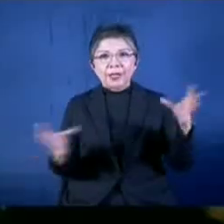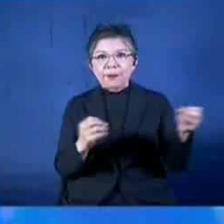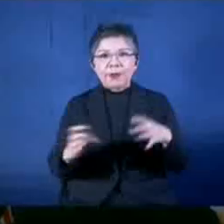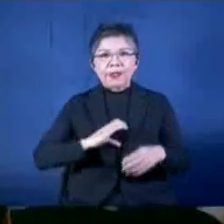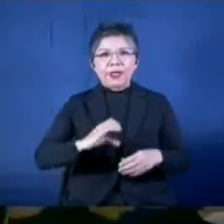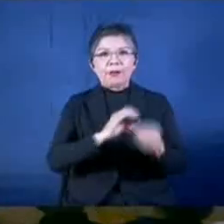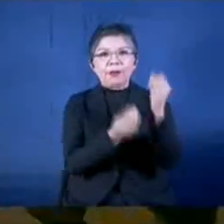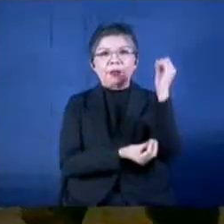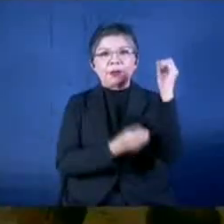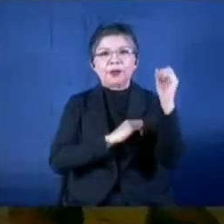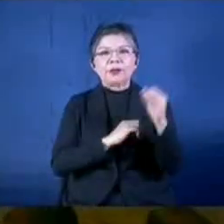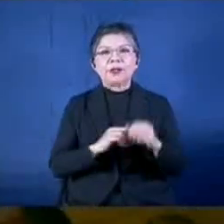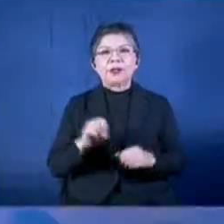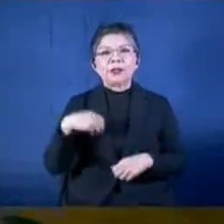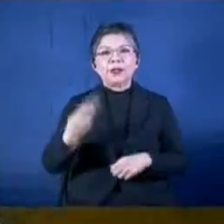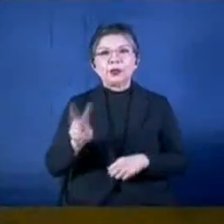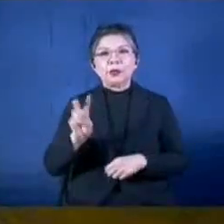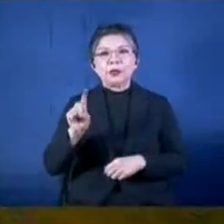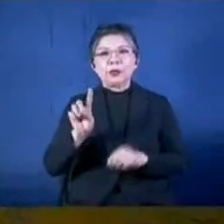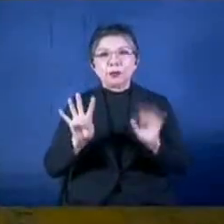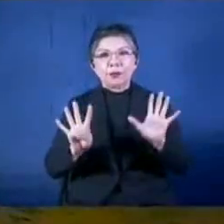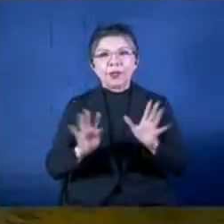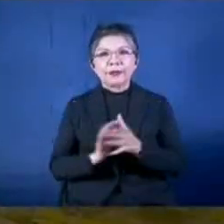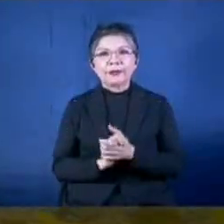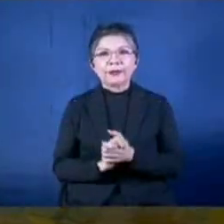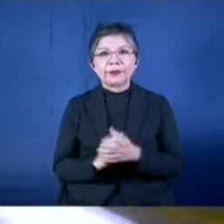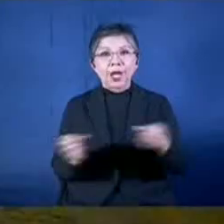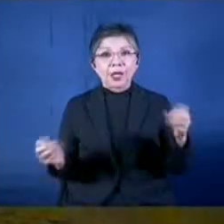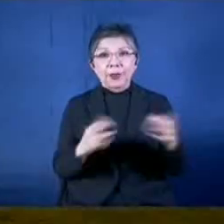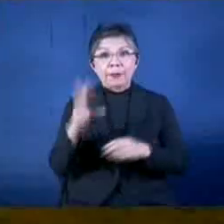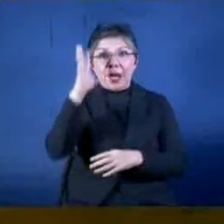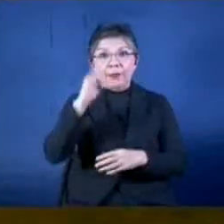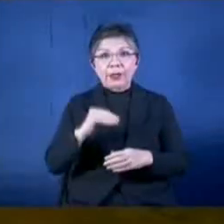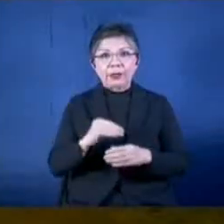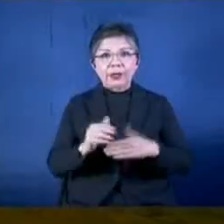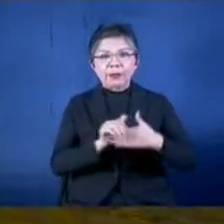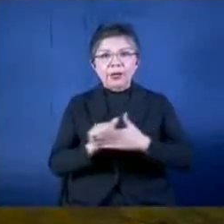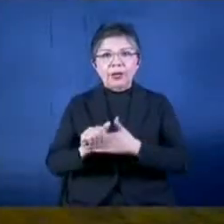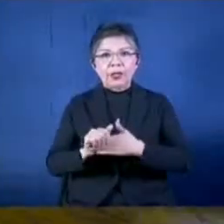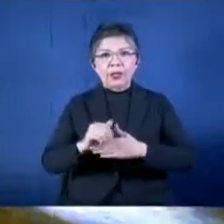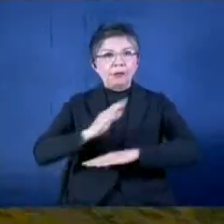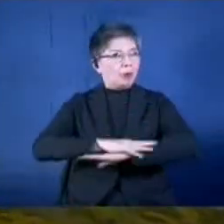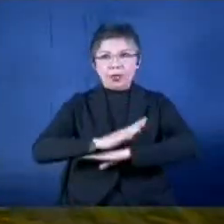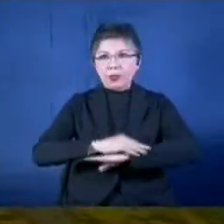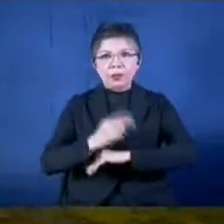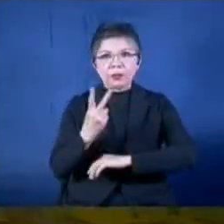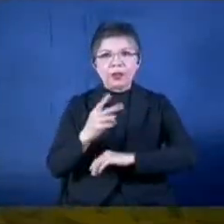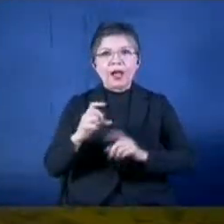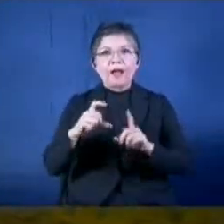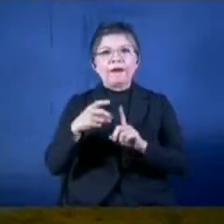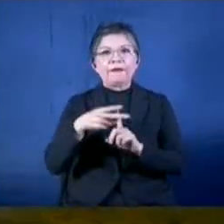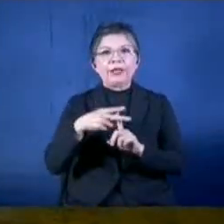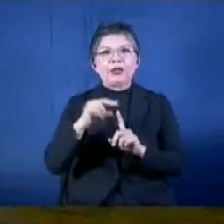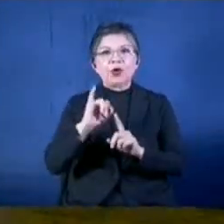debat Cawapres Pilpres 2019. Debat malam ini dipandu oleh moderator